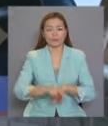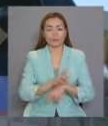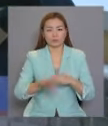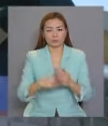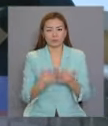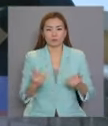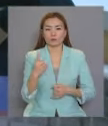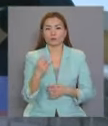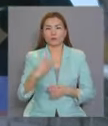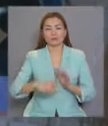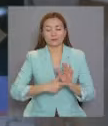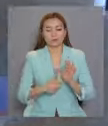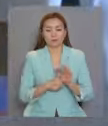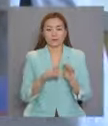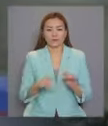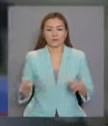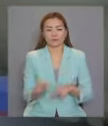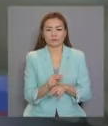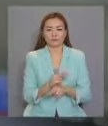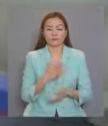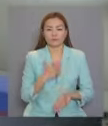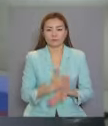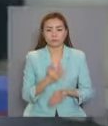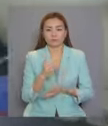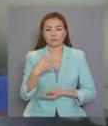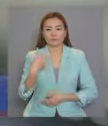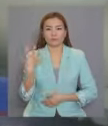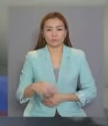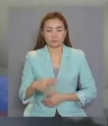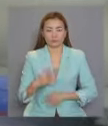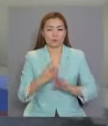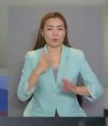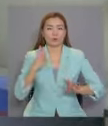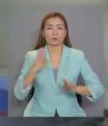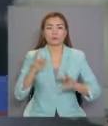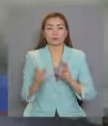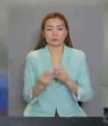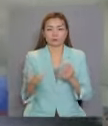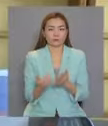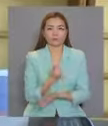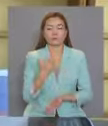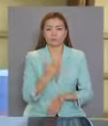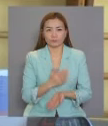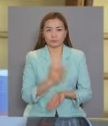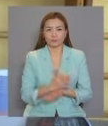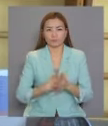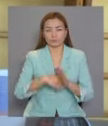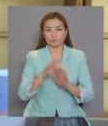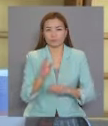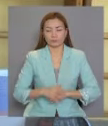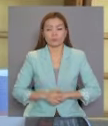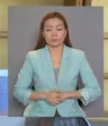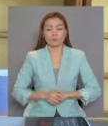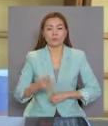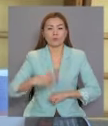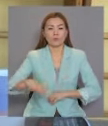бүгінде 137 бала ем қабылдауда. 140-қа жуығы кезекте тұрып, көрсеткіш көріп отырғандай мәз емес.